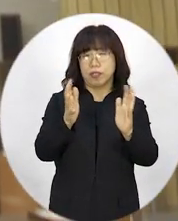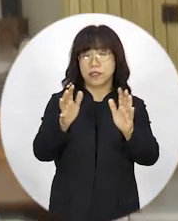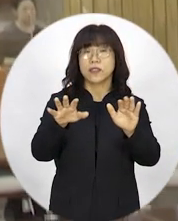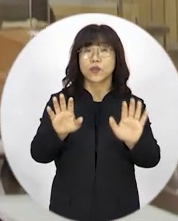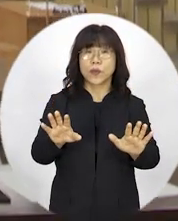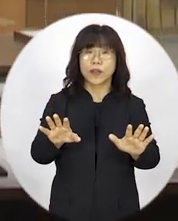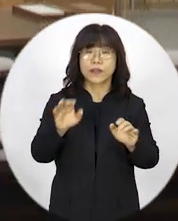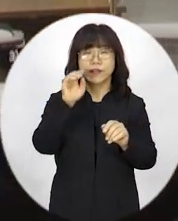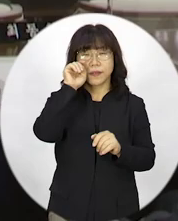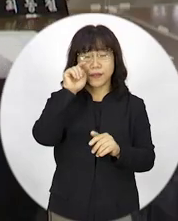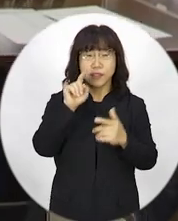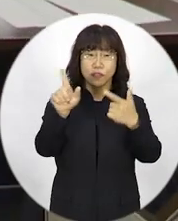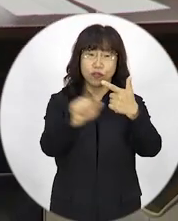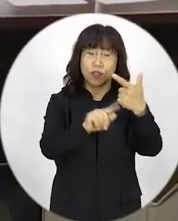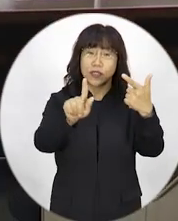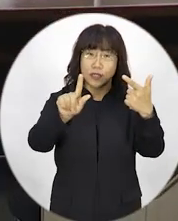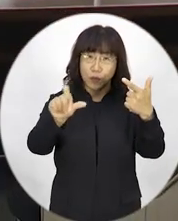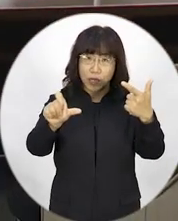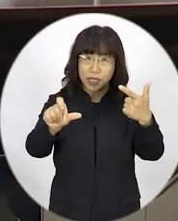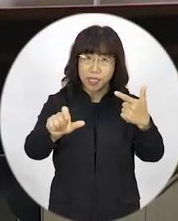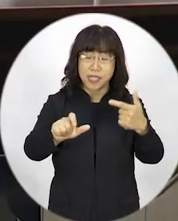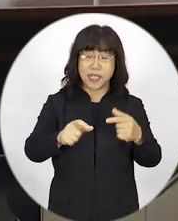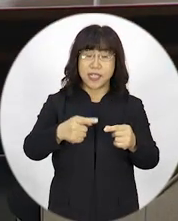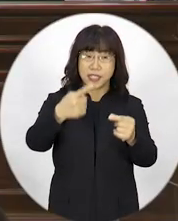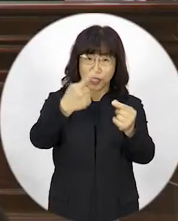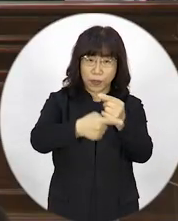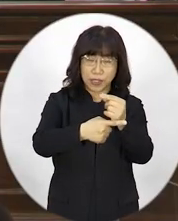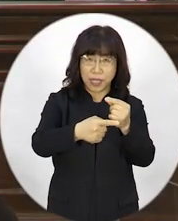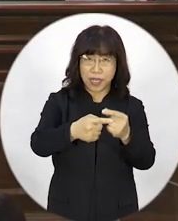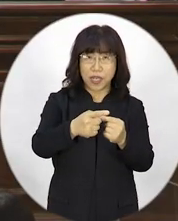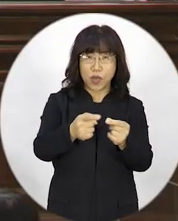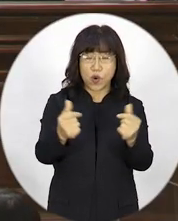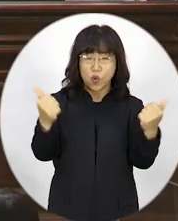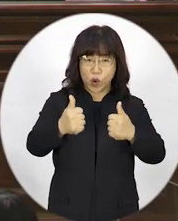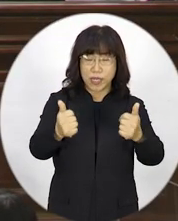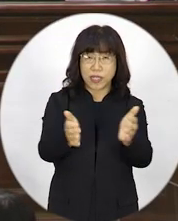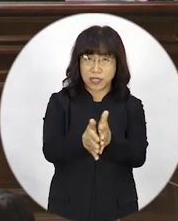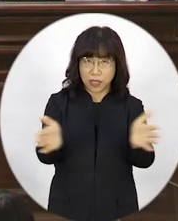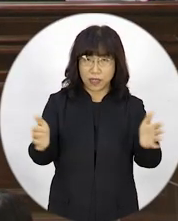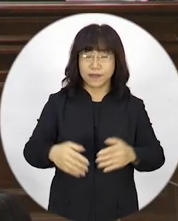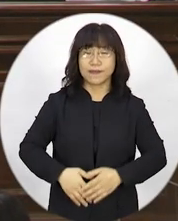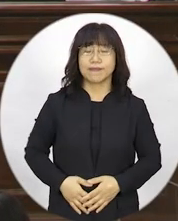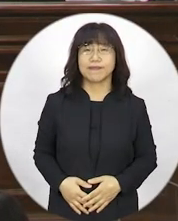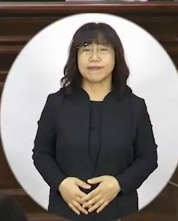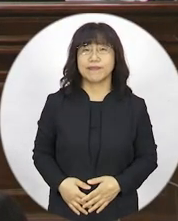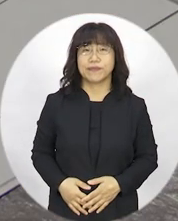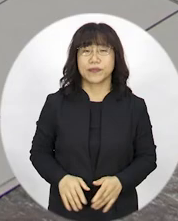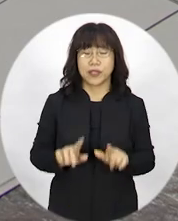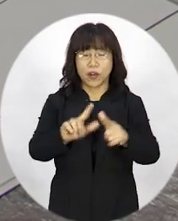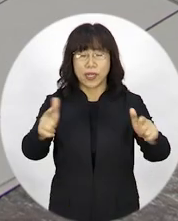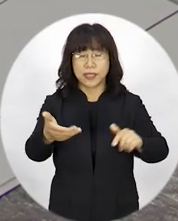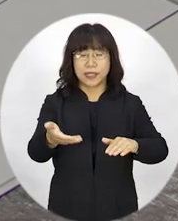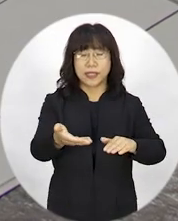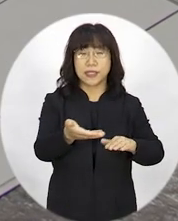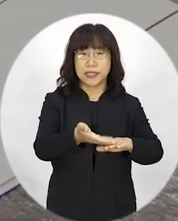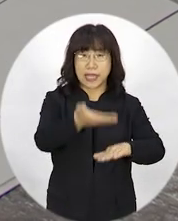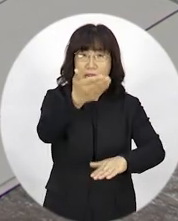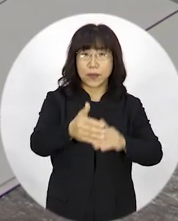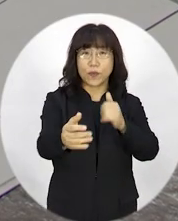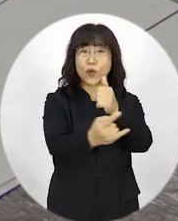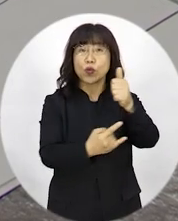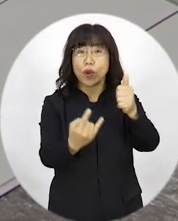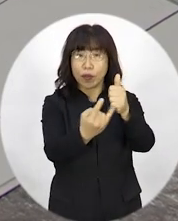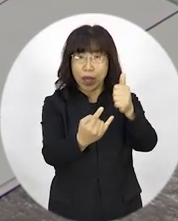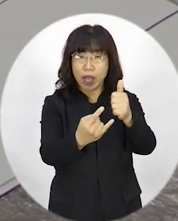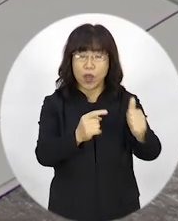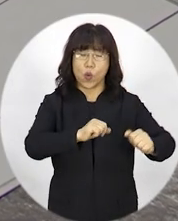이번 임시회는 지난 15일 1차 본회의로 개회했습니다. 이번 임시회에서는 각 상임위원회 활동이